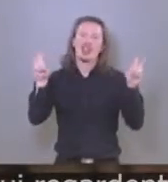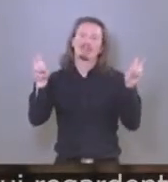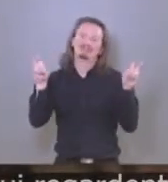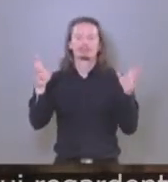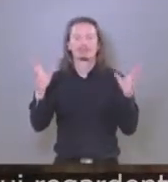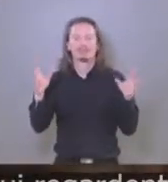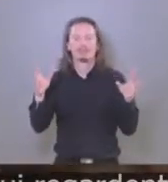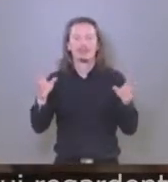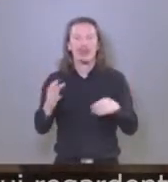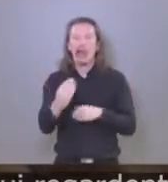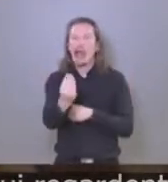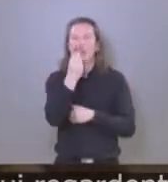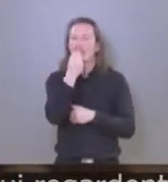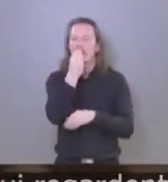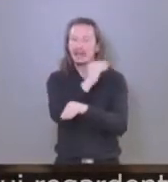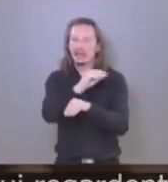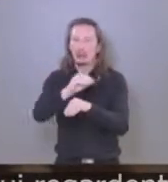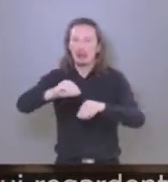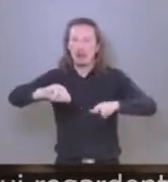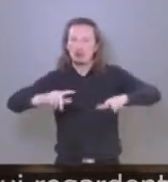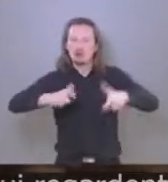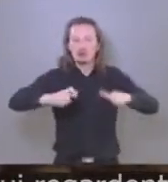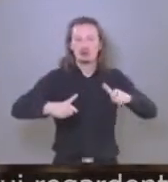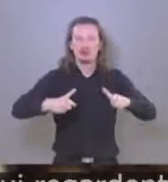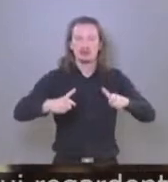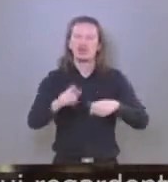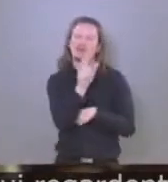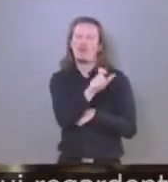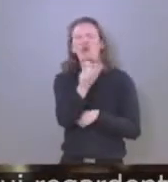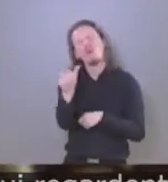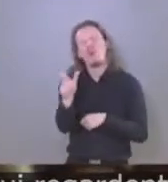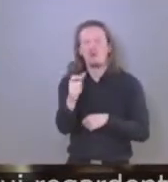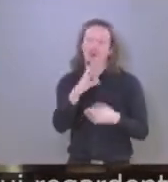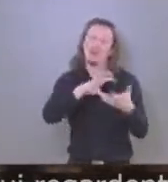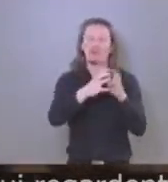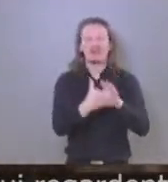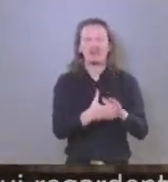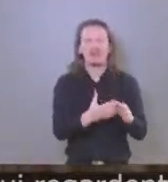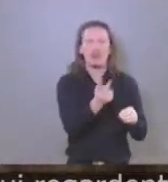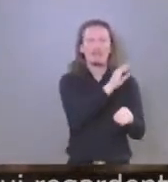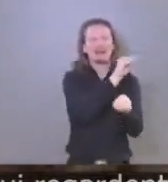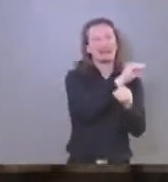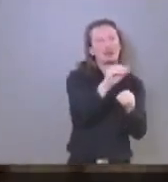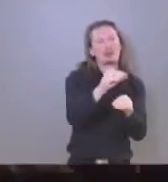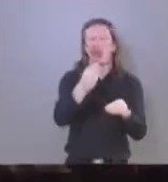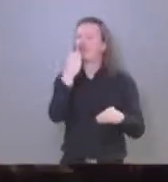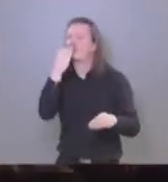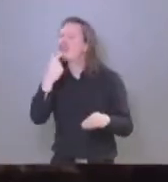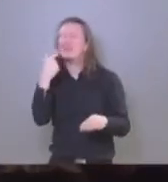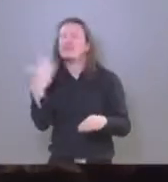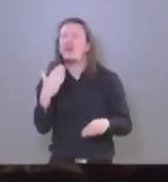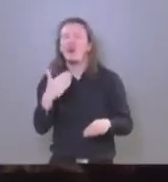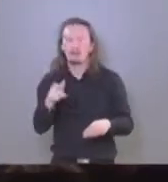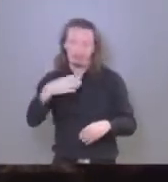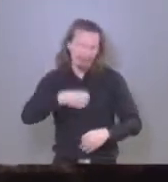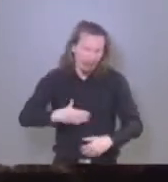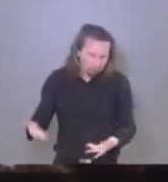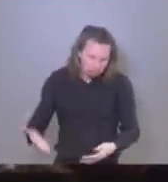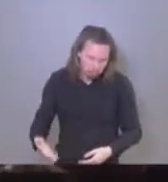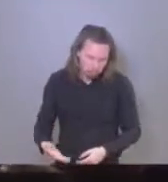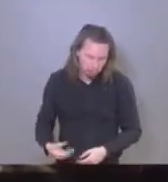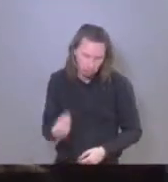insécurité alimentaire. C'est un mot compliqué pour dire qu'ils ont faim et qu'ils ne mangent pas à leur